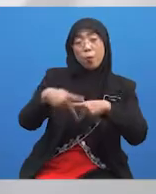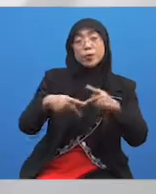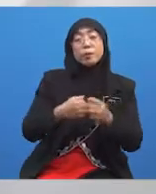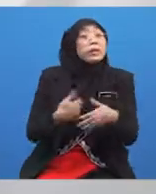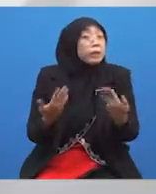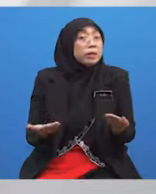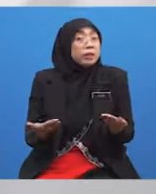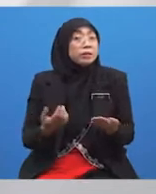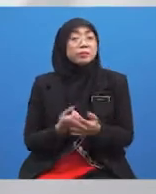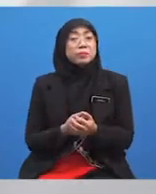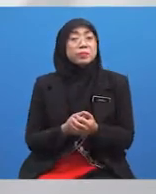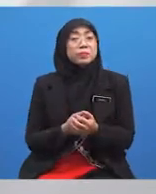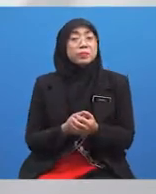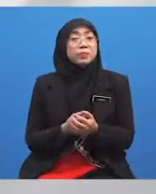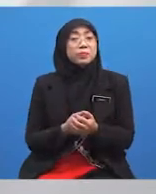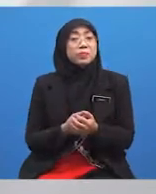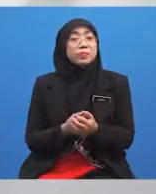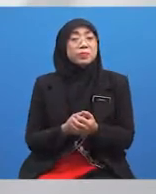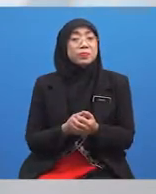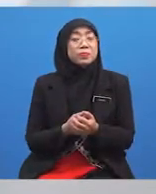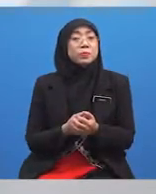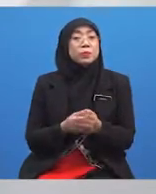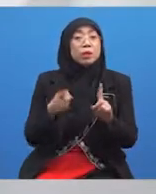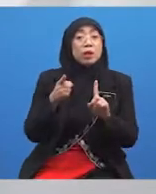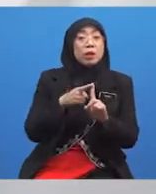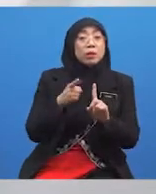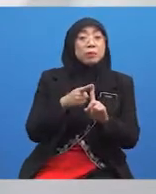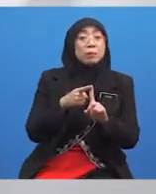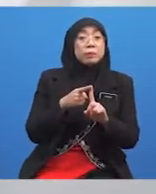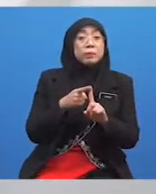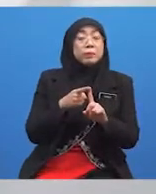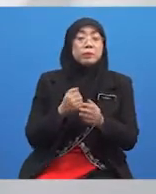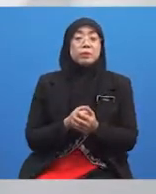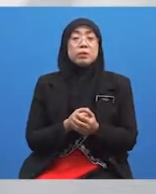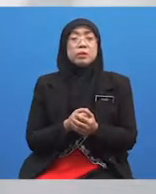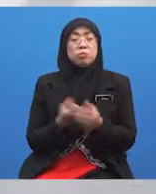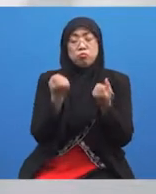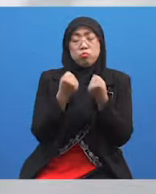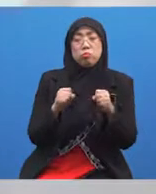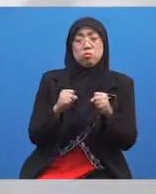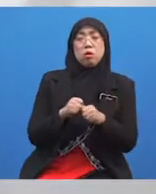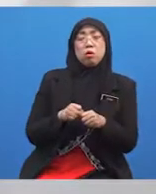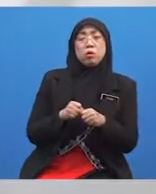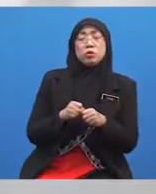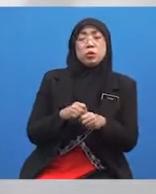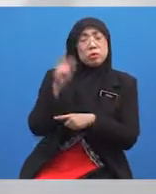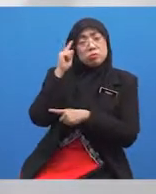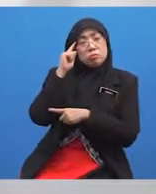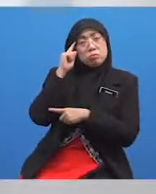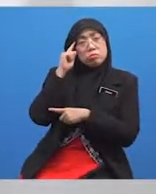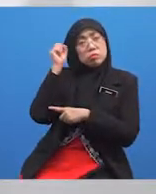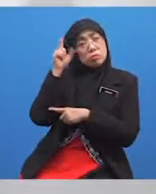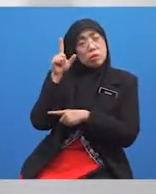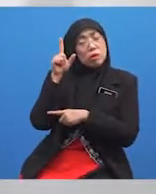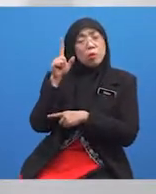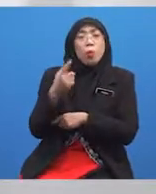baharu. Proses yang pertama, menyedari. Peringkat ini, pengguna sedar tentang kewujudan sesuatu produk